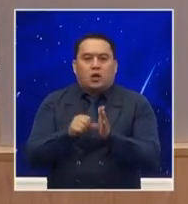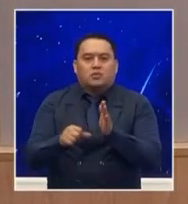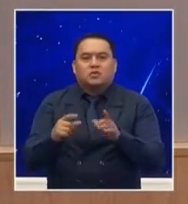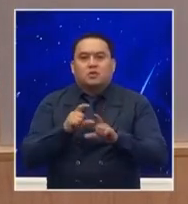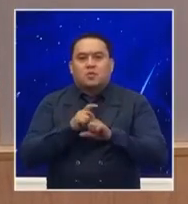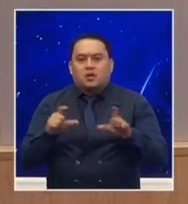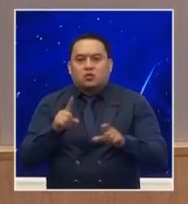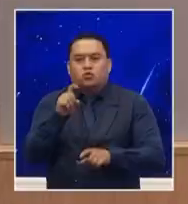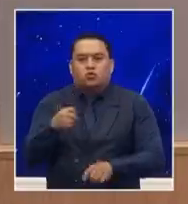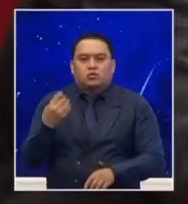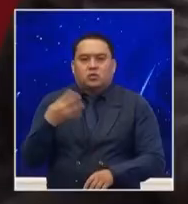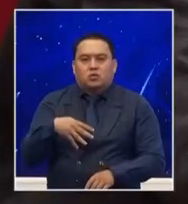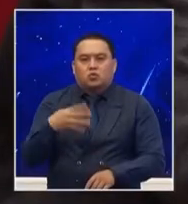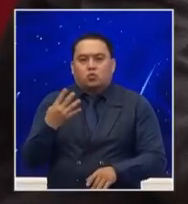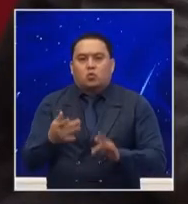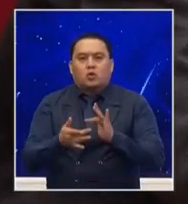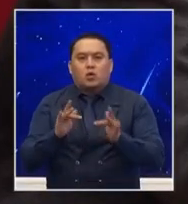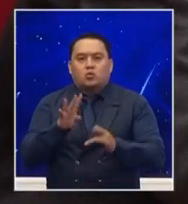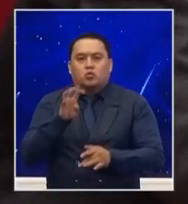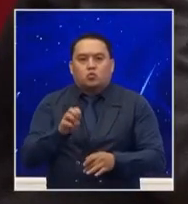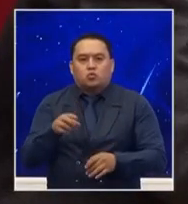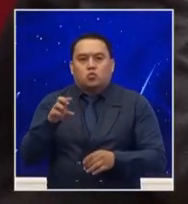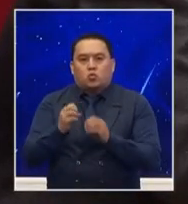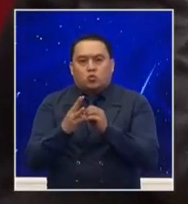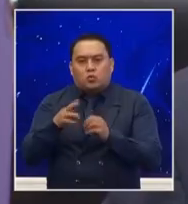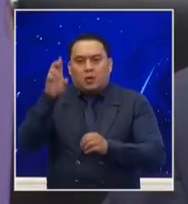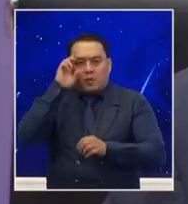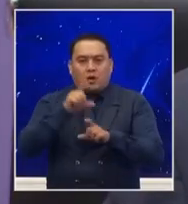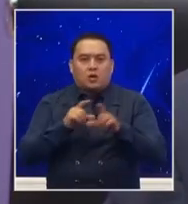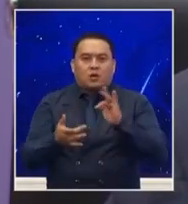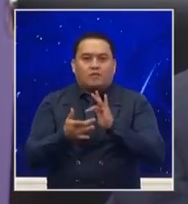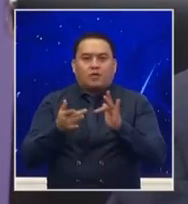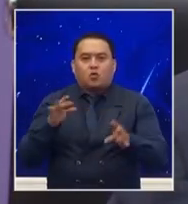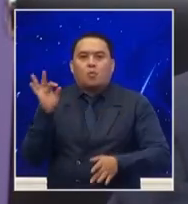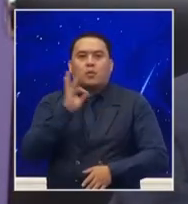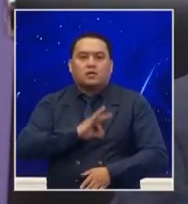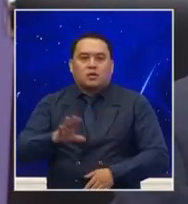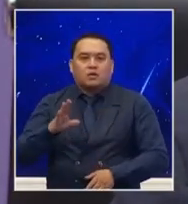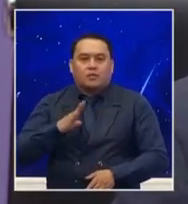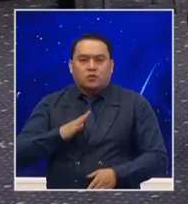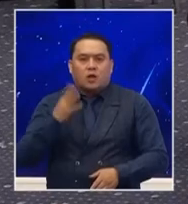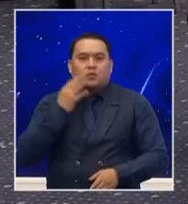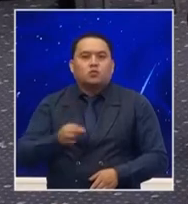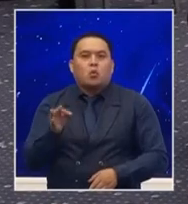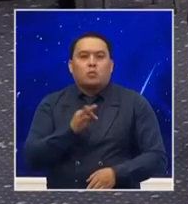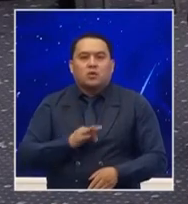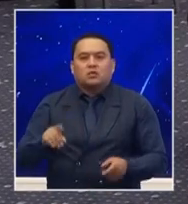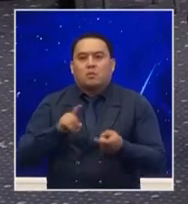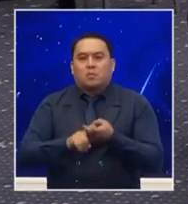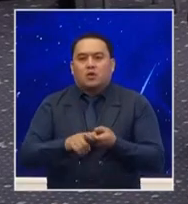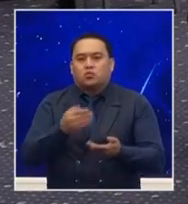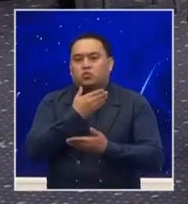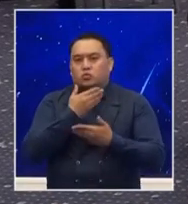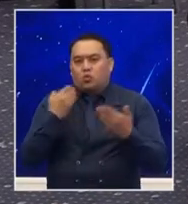мектеп, 144 аурухана, 414 мемлекеттік мекеме ғаламтор жүйесін пайдаланып отыр. Жетісу өңірінде байланыс мүлдем